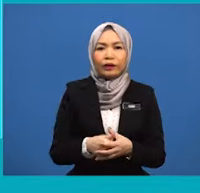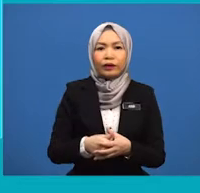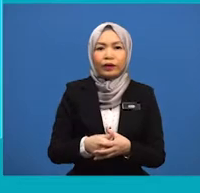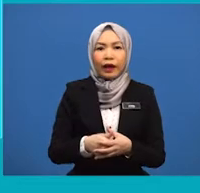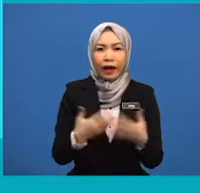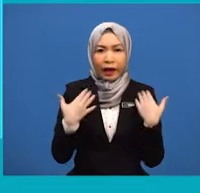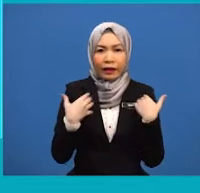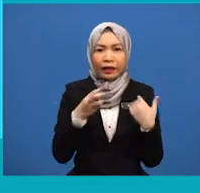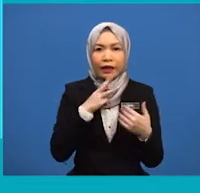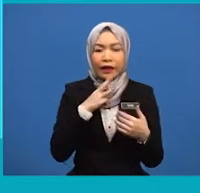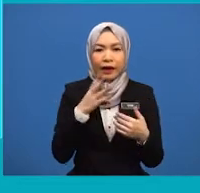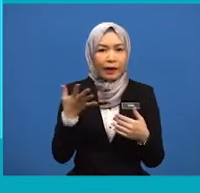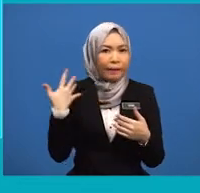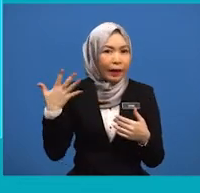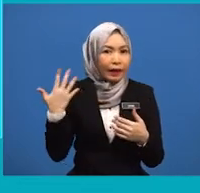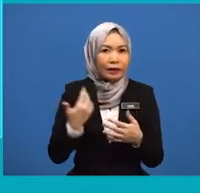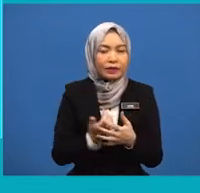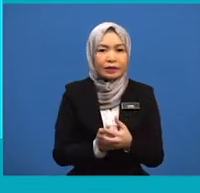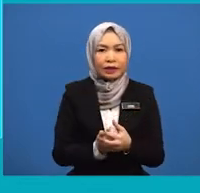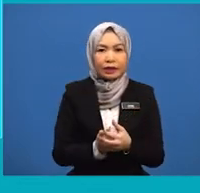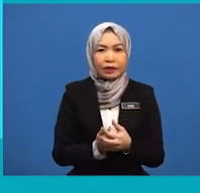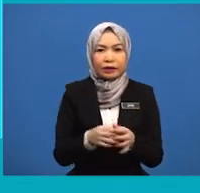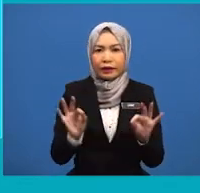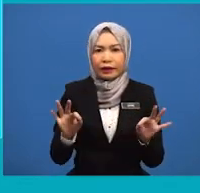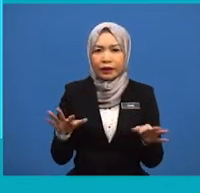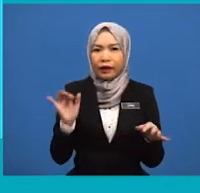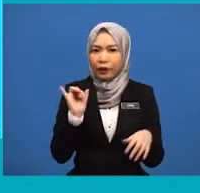Adakah air panas? Jika ya,